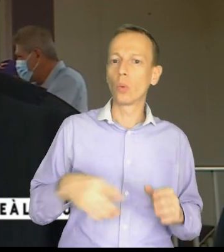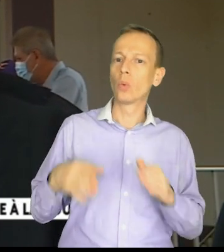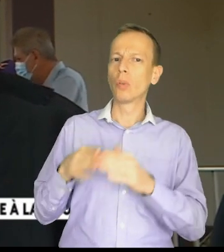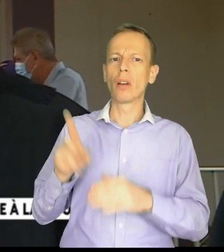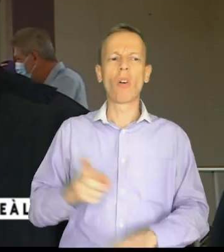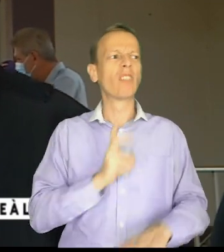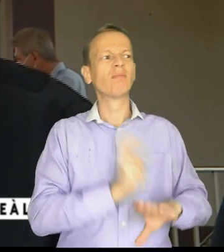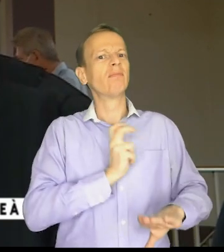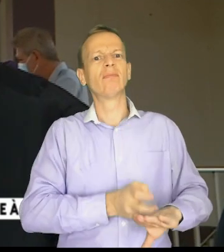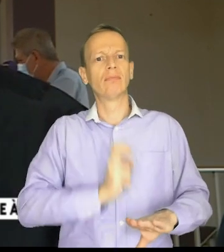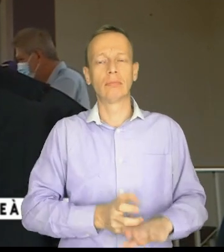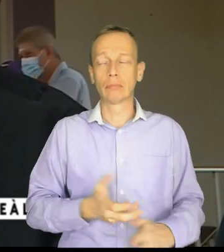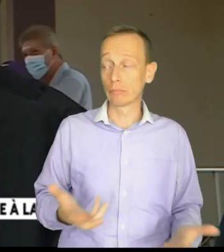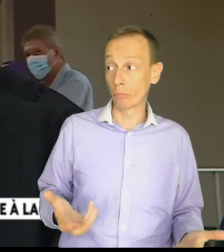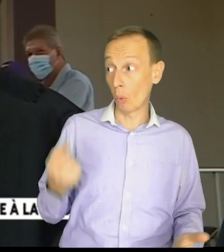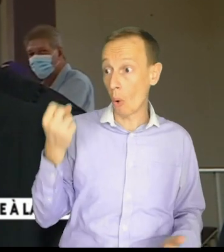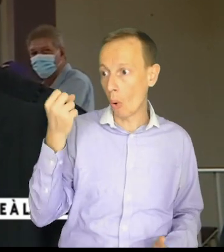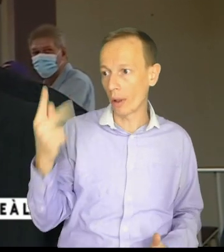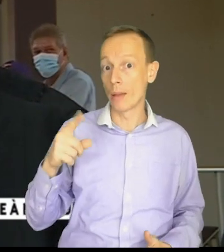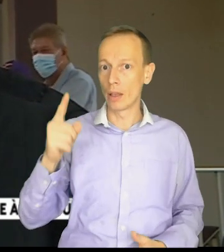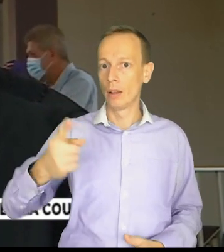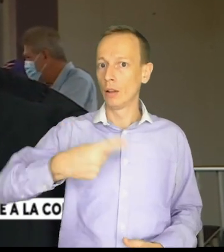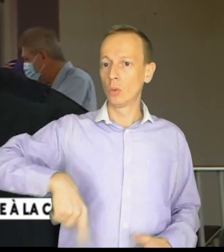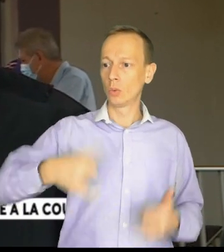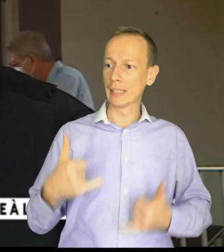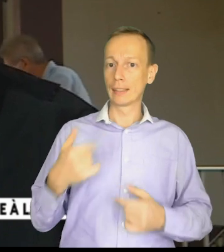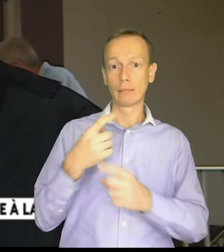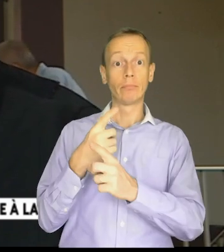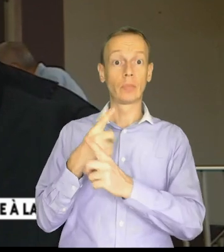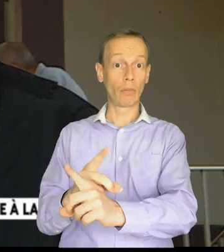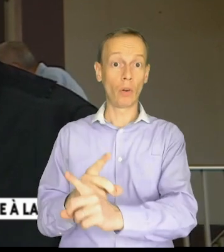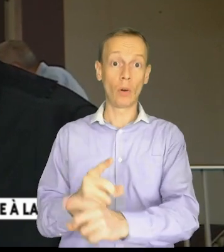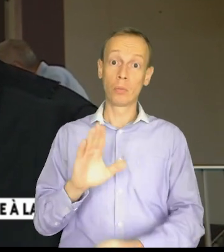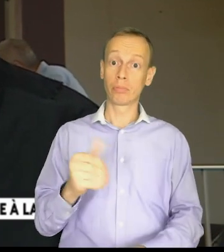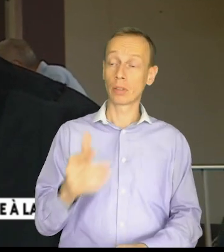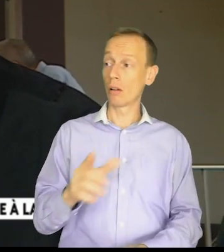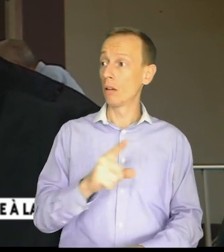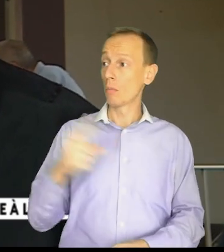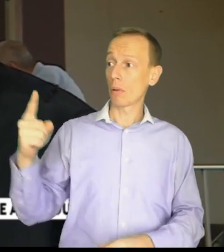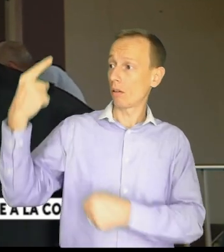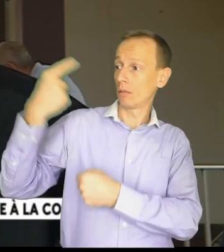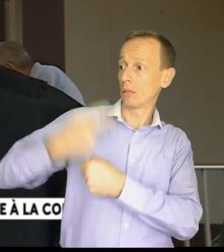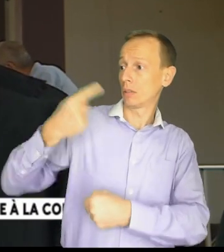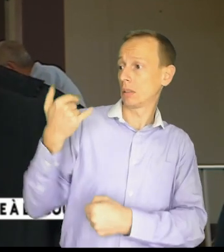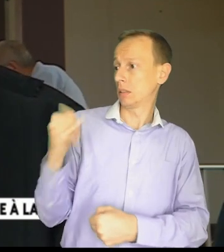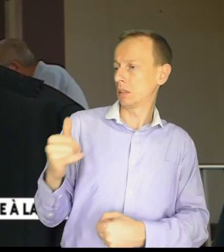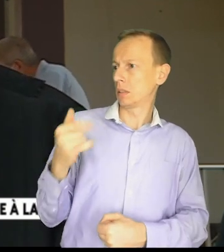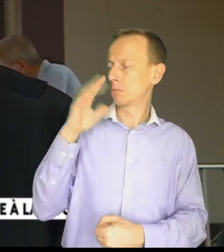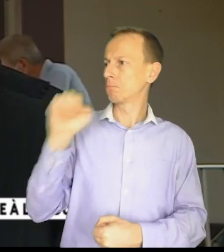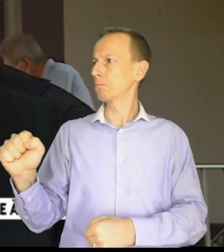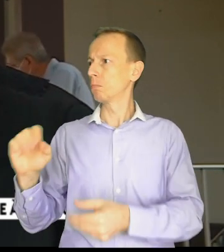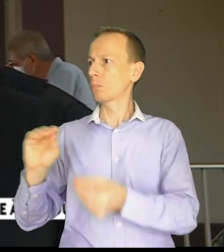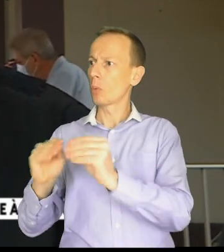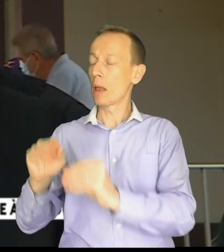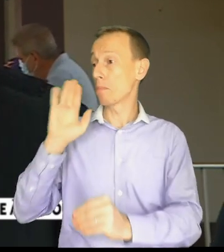être accueilli favorablement. Très bien, mais nous, on occupe les bancs de la défense, donc il ne faudra pas nous en vouloir de nous émouvoir de tel ou